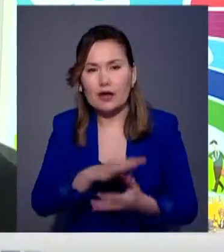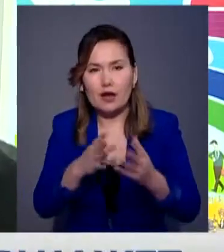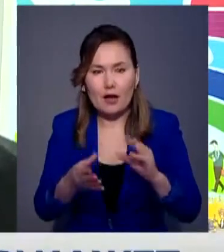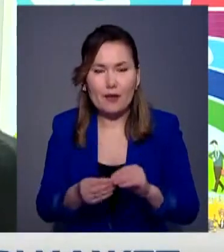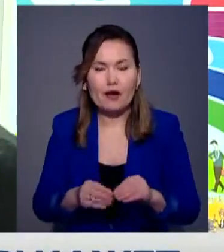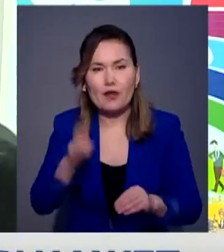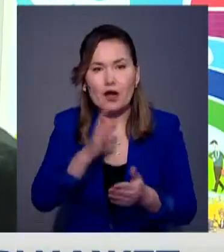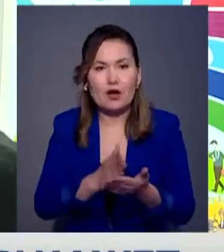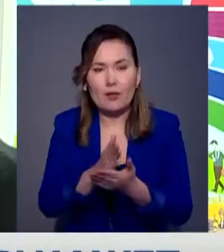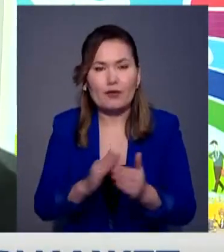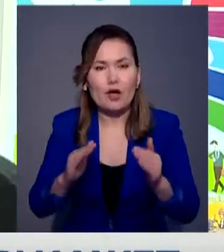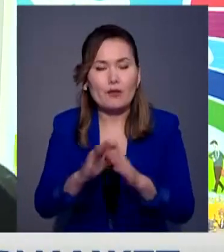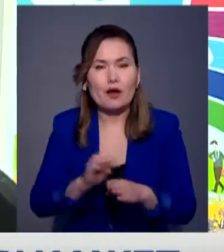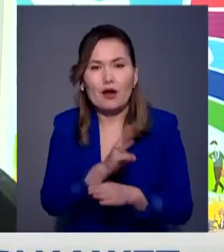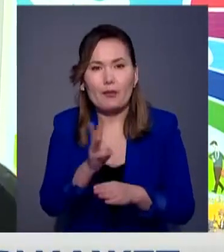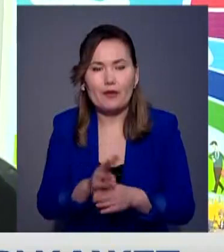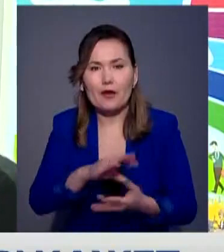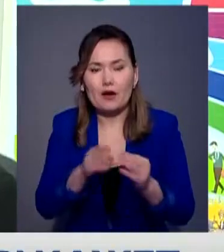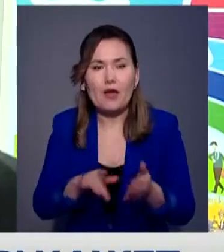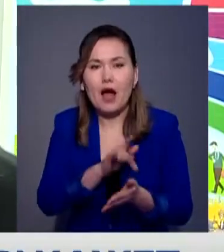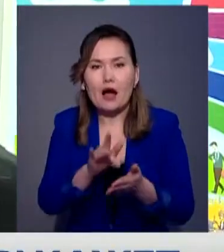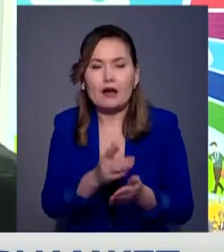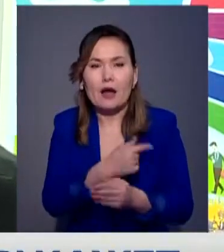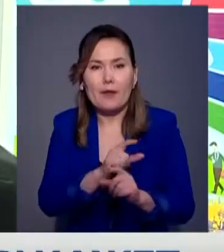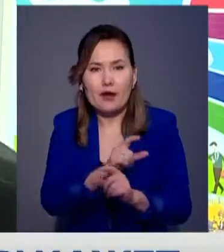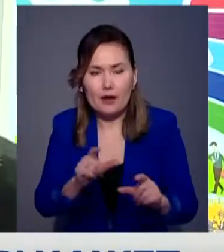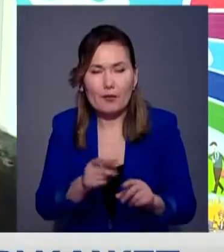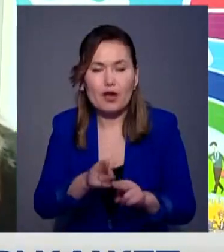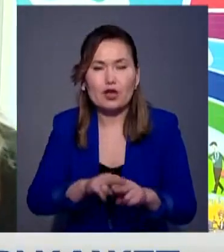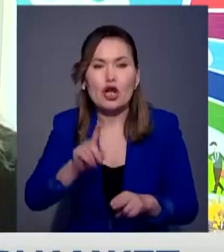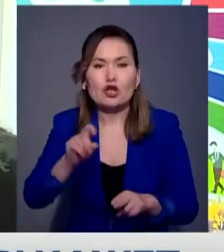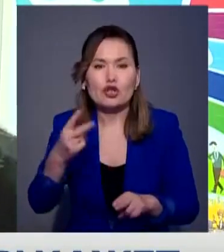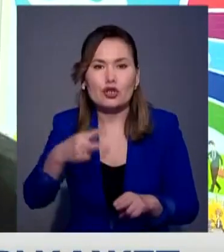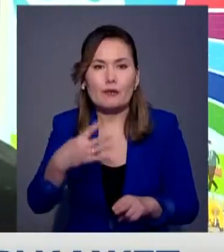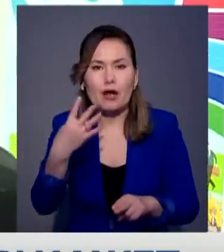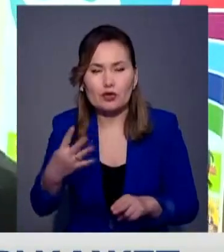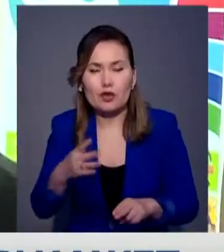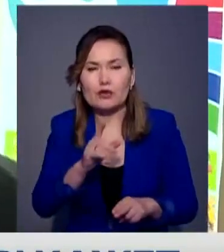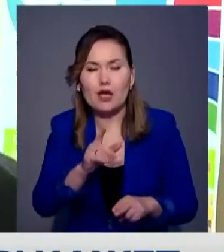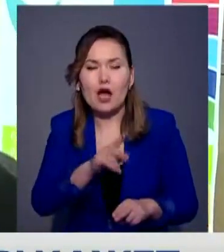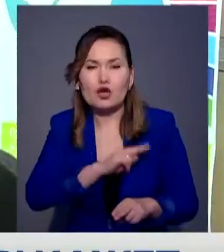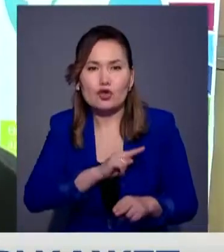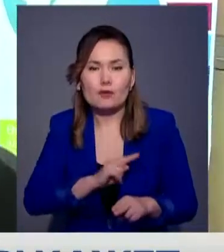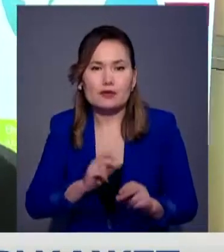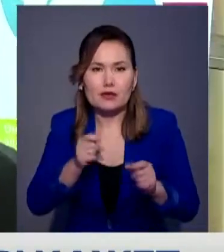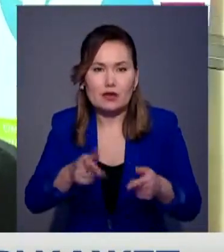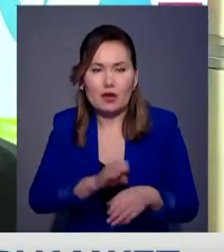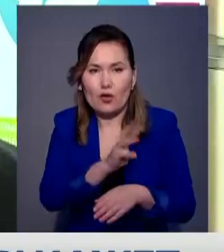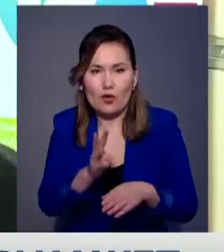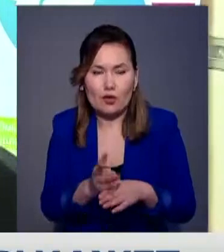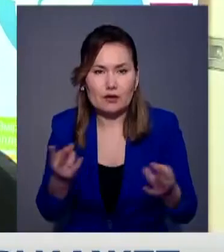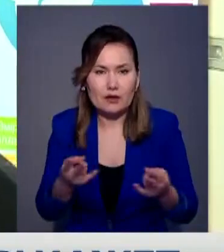қызметтік пәтерлермен қамтылады. Жалпы, қаладағы медициналық мекемелерге 124, ал ауылда 126 дәрігер керек.